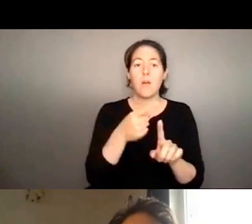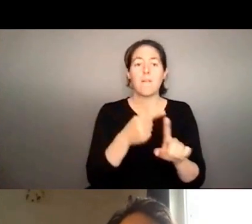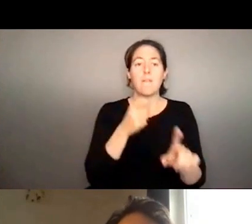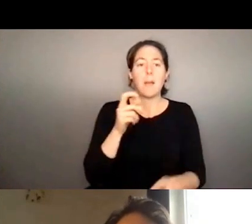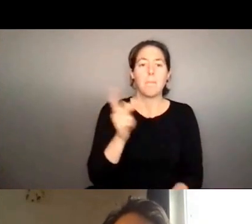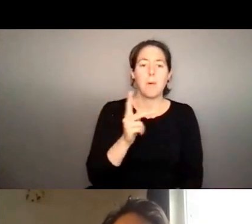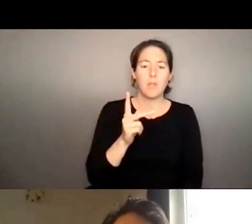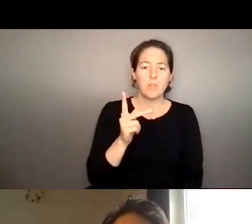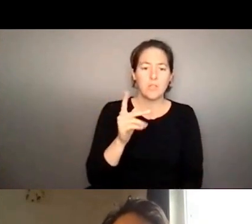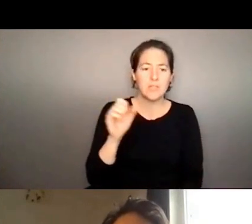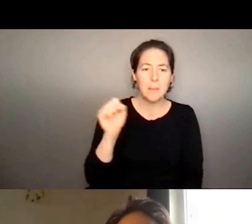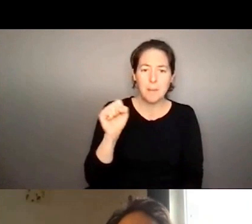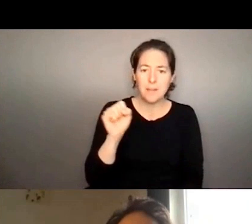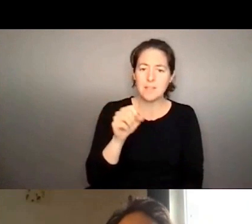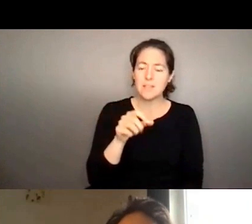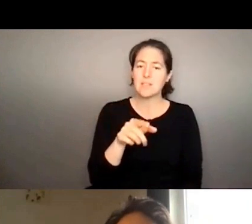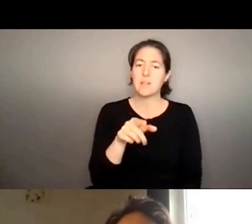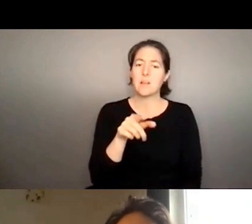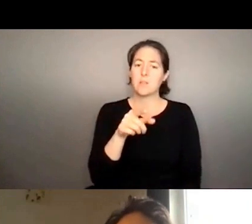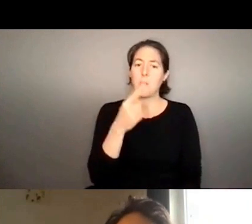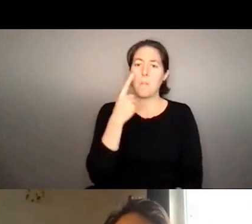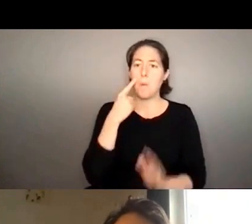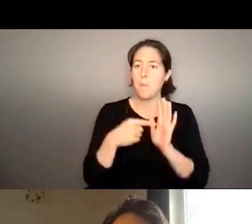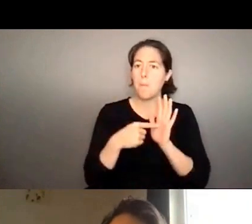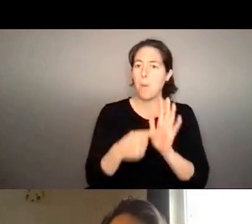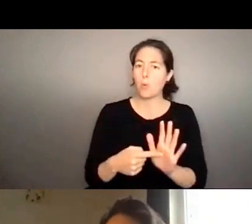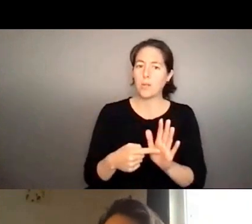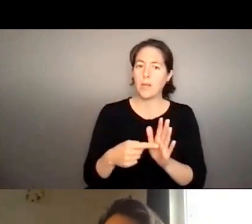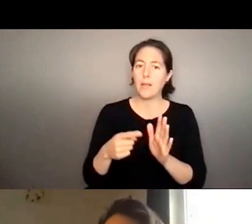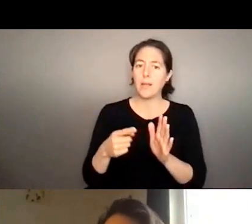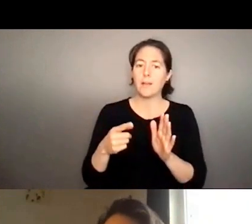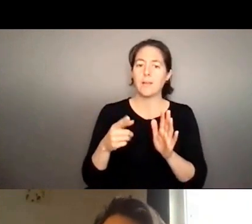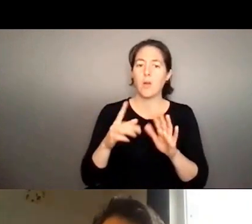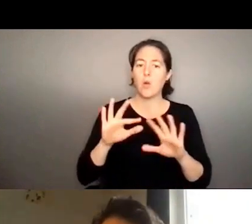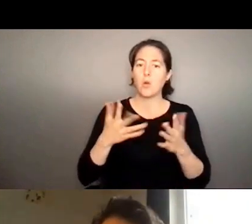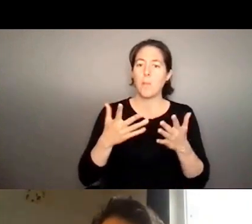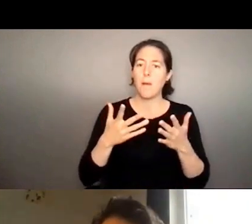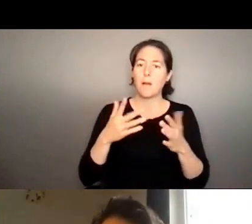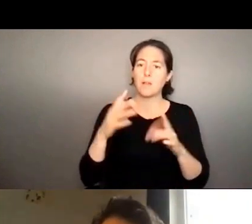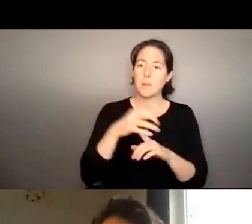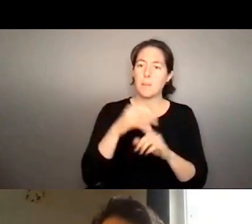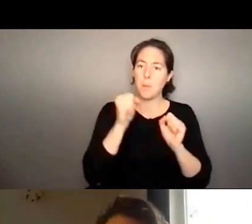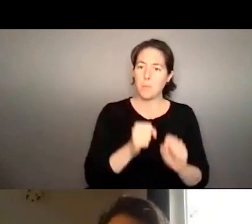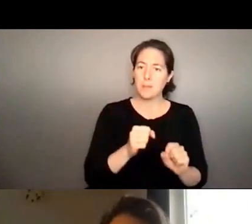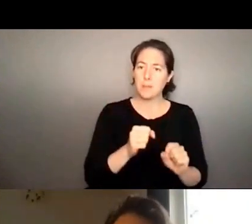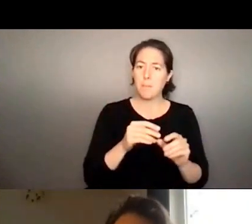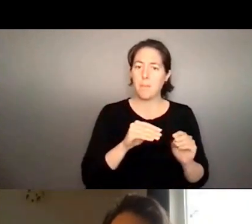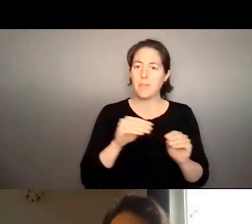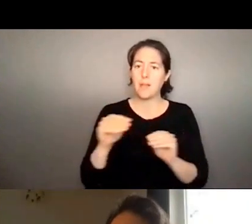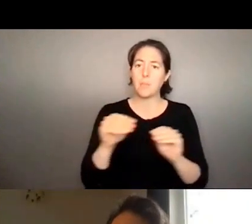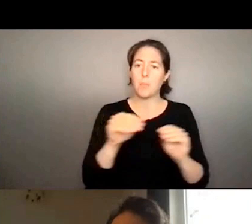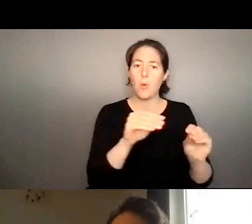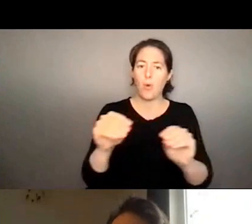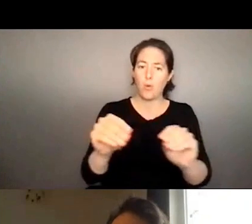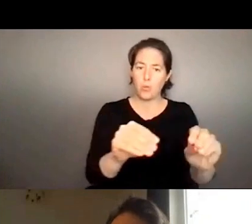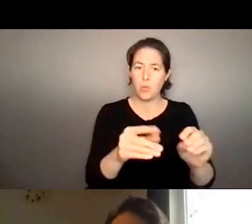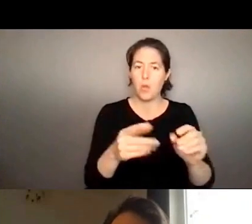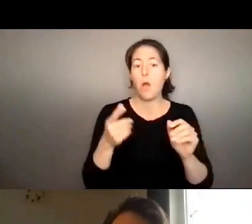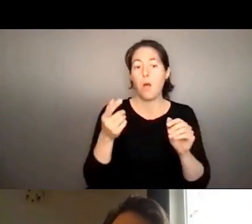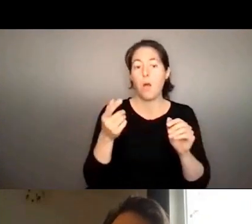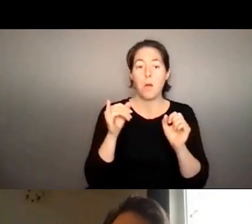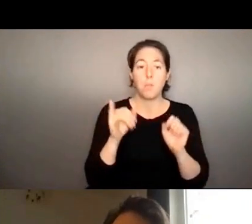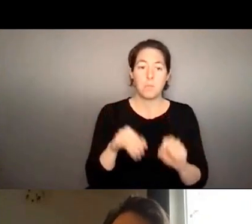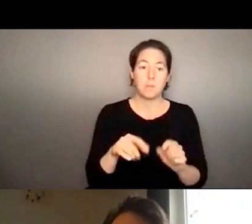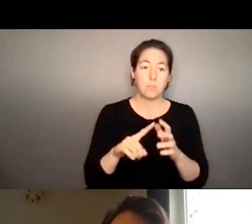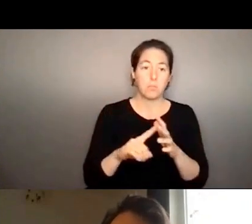montrer l'ensemble des circuits par lesquels on peut faire voyager les champignons. Ben peut-être, oui, on pourrait partir de ça, puis